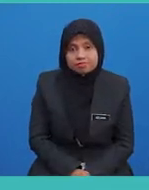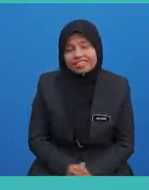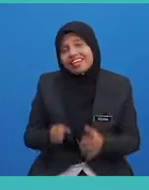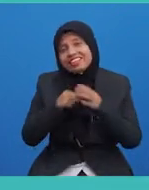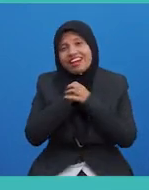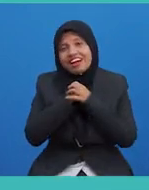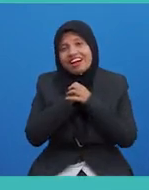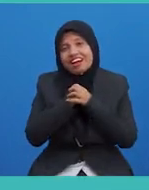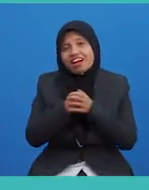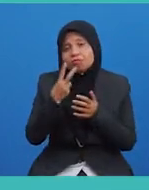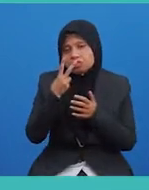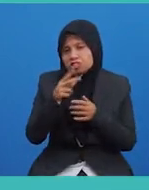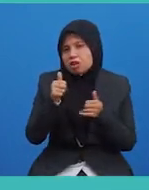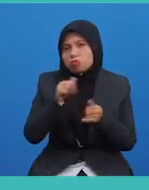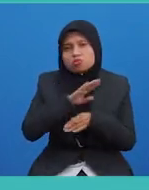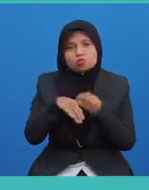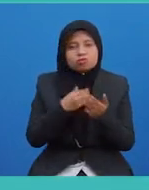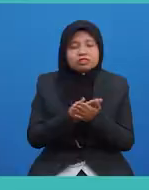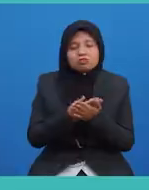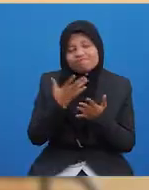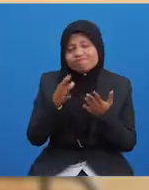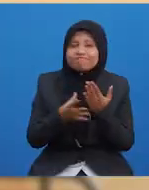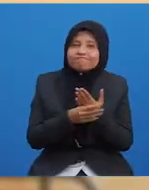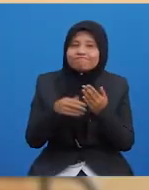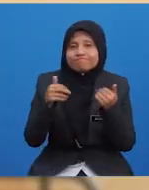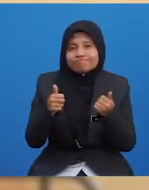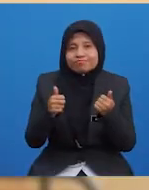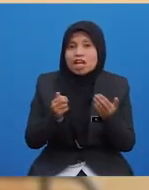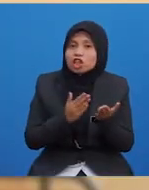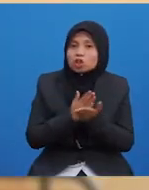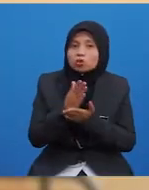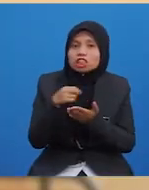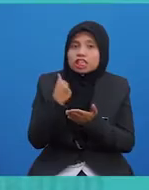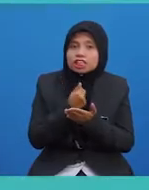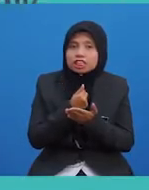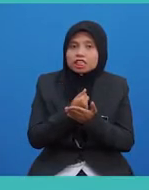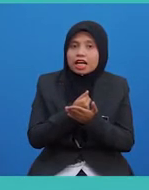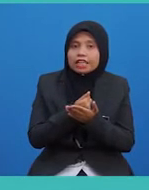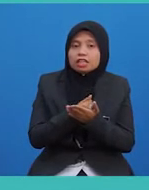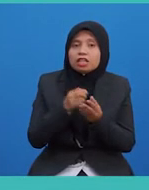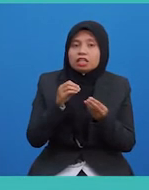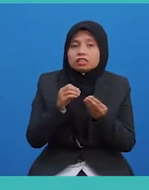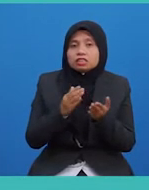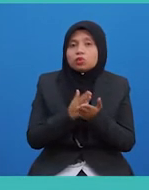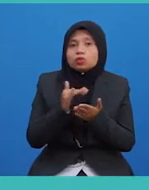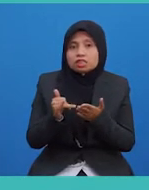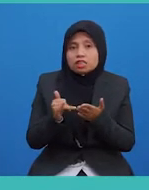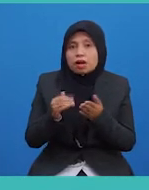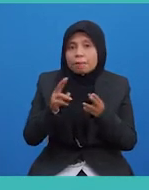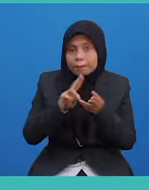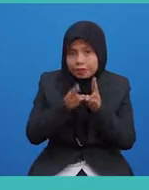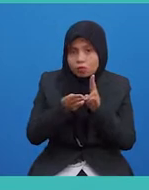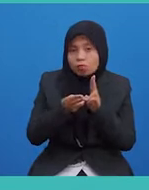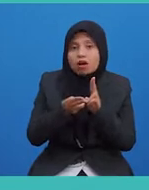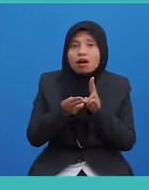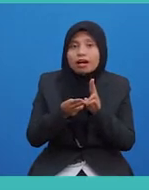Tahniah ya. Nampaknya anda semua semakin mahir. Kita teruskan dengan semakan penulisan analisis perubahan data